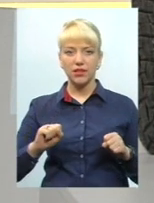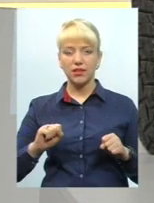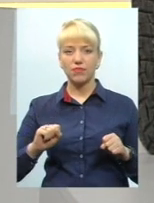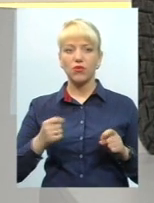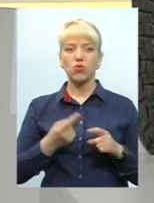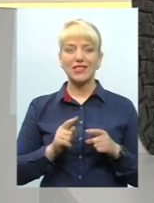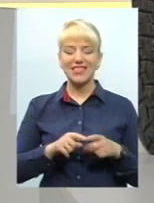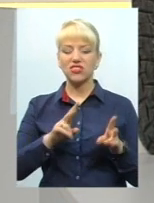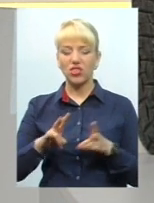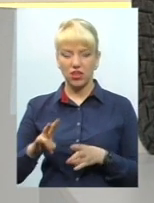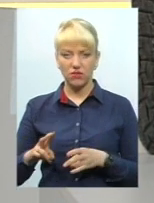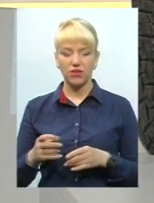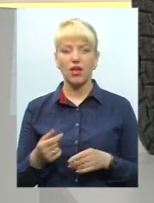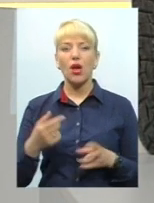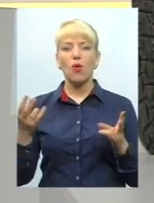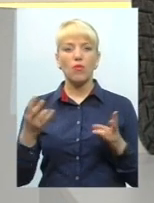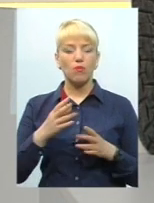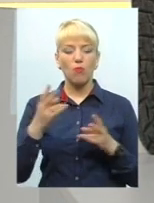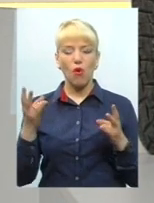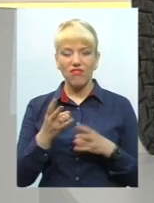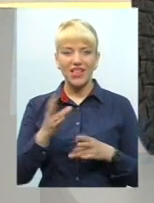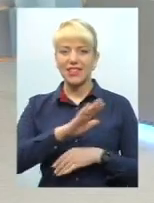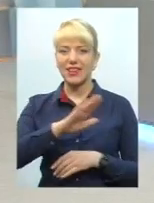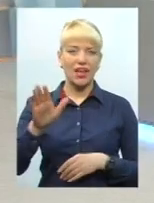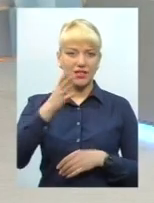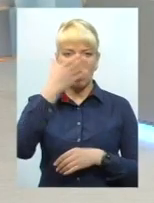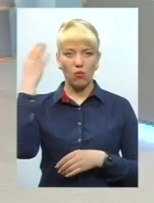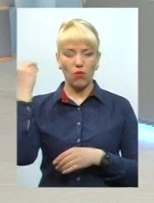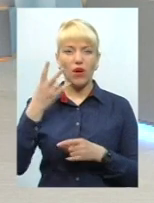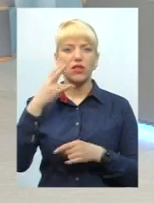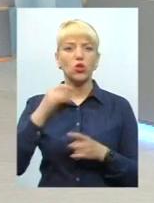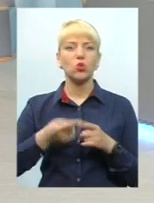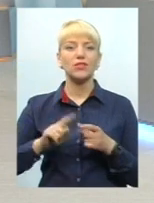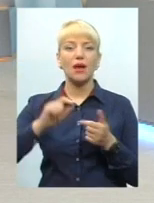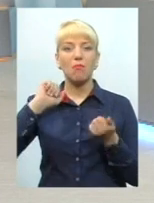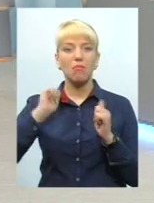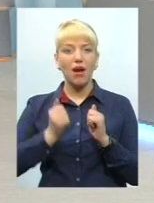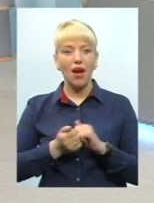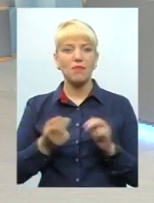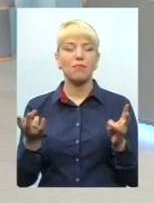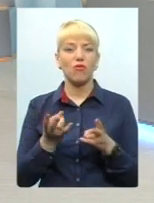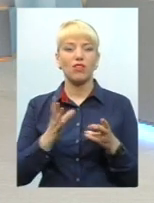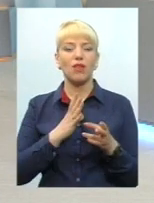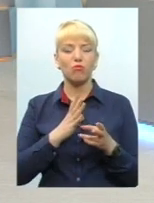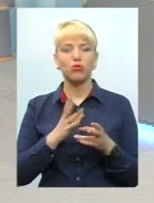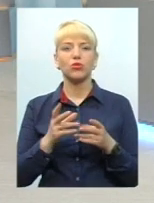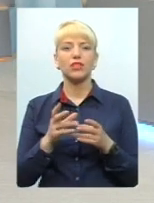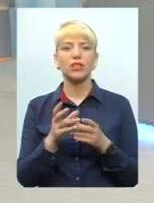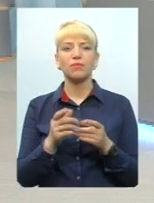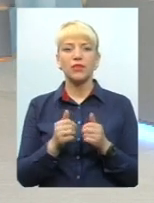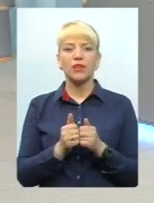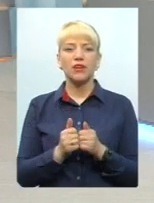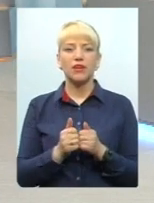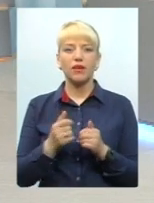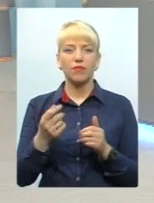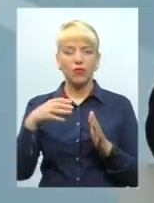ці жертви, звичайно, ми повинні не забувати. Але, я ж кажу, ця пам'ять повинна бути в контексті нашого часу. В